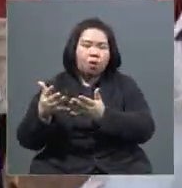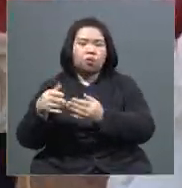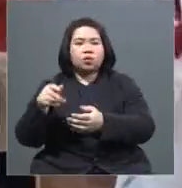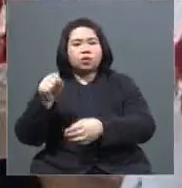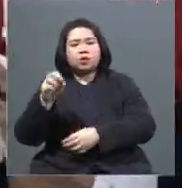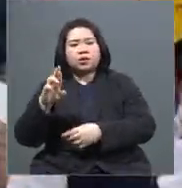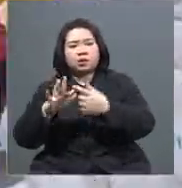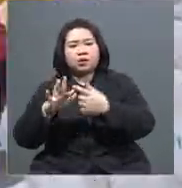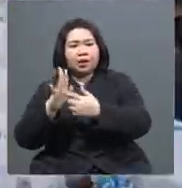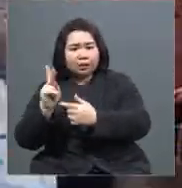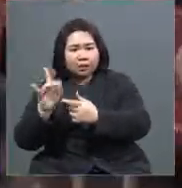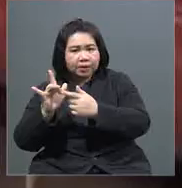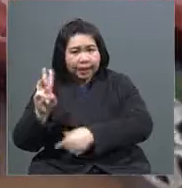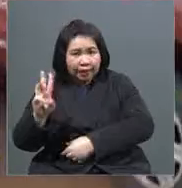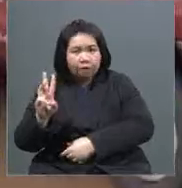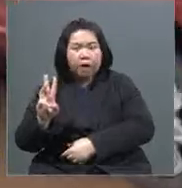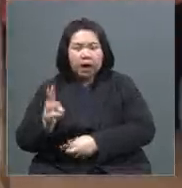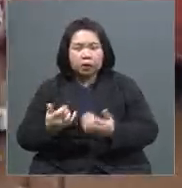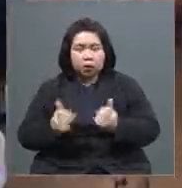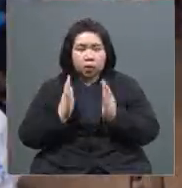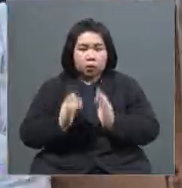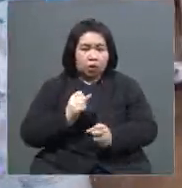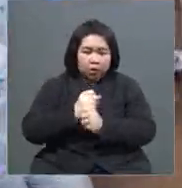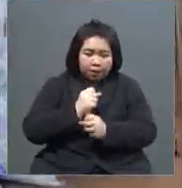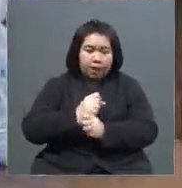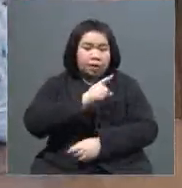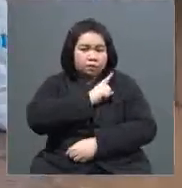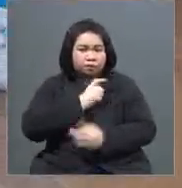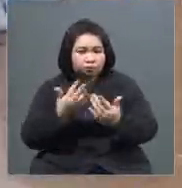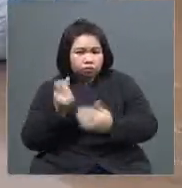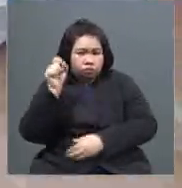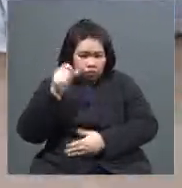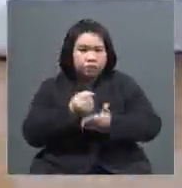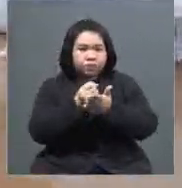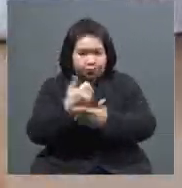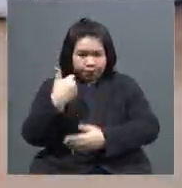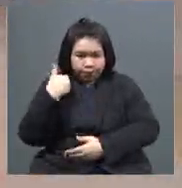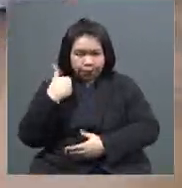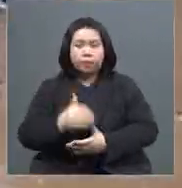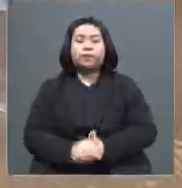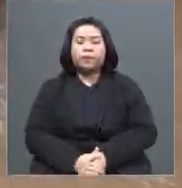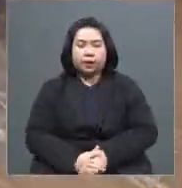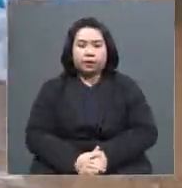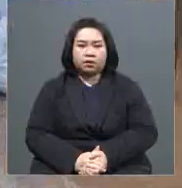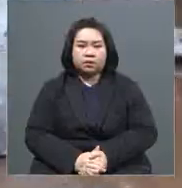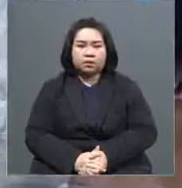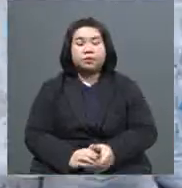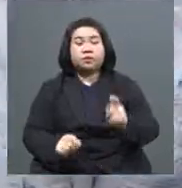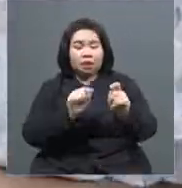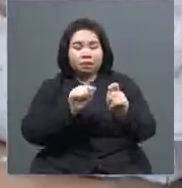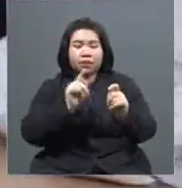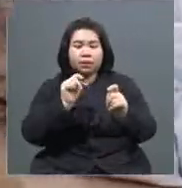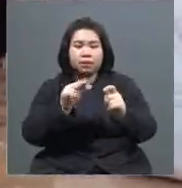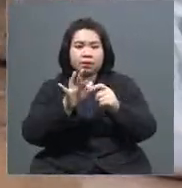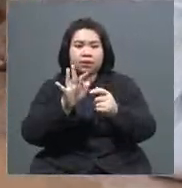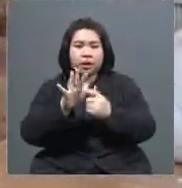เคลื่อนที่เร็วเตรียมพร้อมเข้าไปให้ความช่วยเหลือพี่น้องประชาชนนะฮะส่วนที่ตำบลกองนางอำเภอท่าบ่อครับ